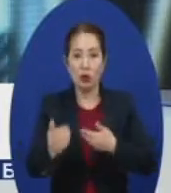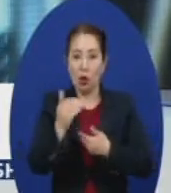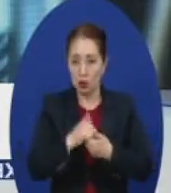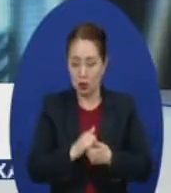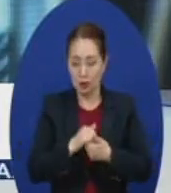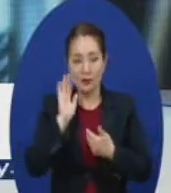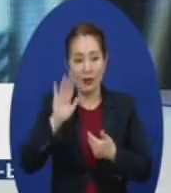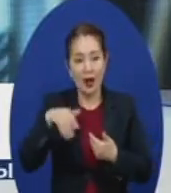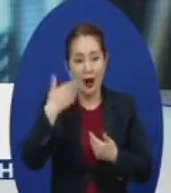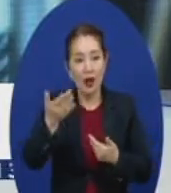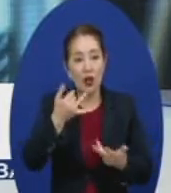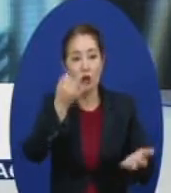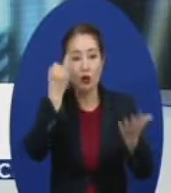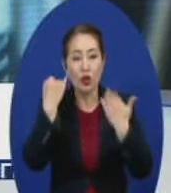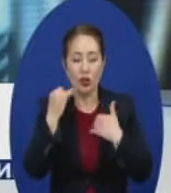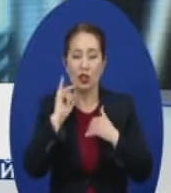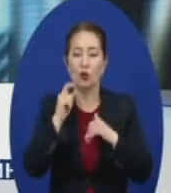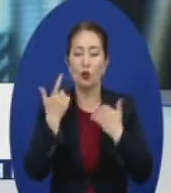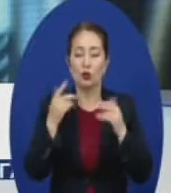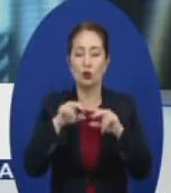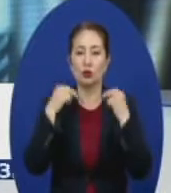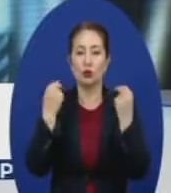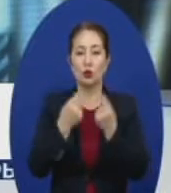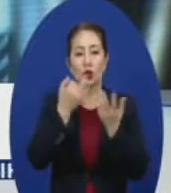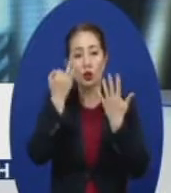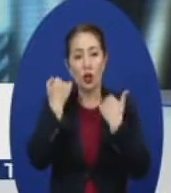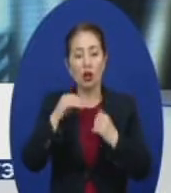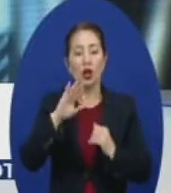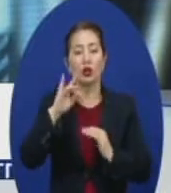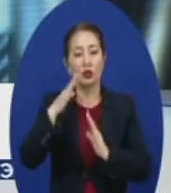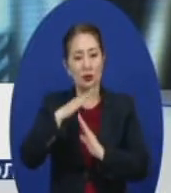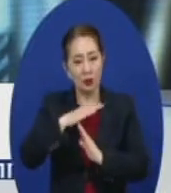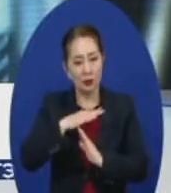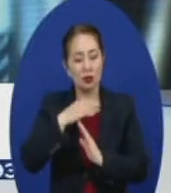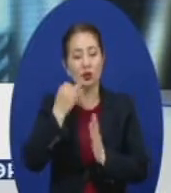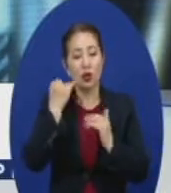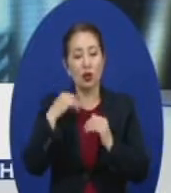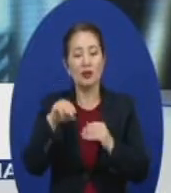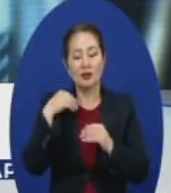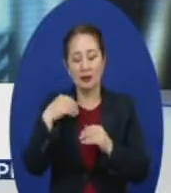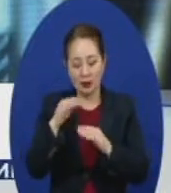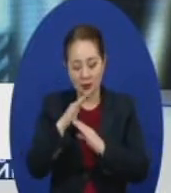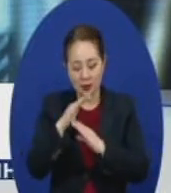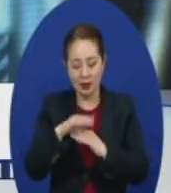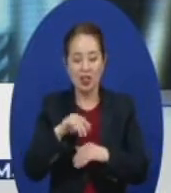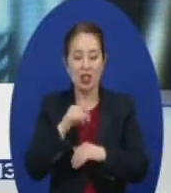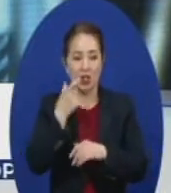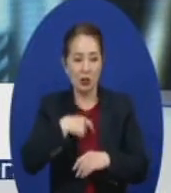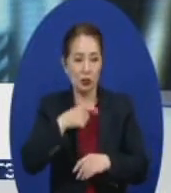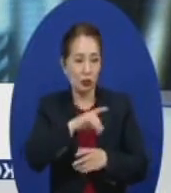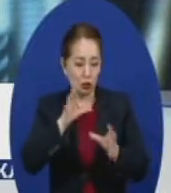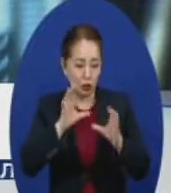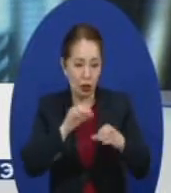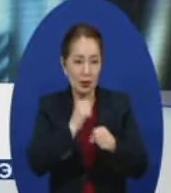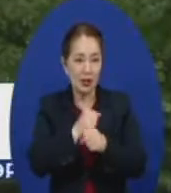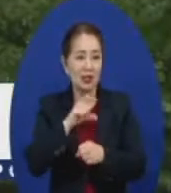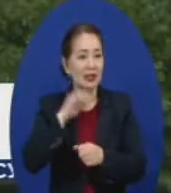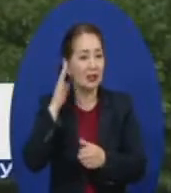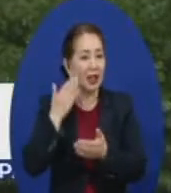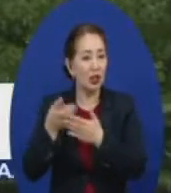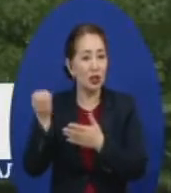тусч байгаа. Эрх 7 хоногт улсын хурлын чуулганыг 7 хоног завсарлуулж, гишүүд тойрогт ажиллан ард иргэдийн саналыг сонсох юм